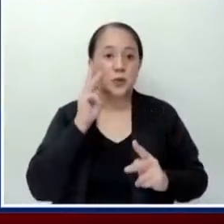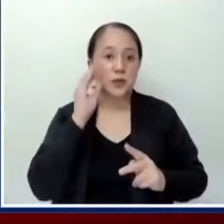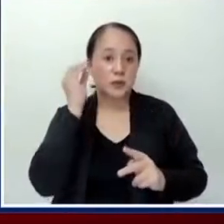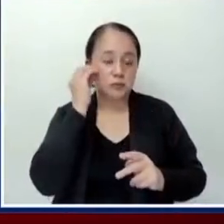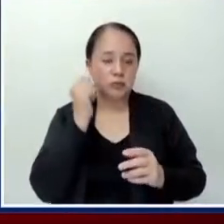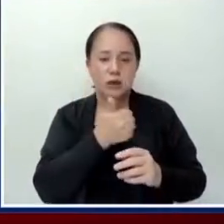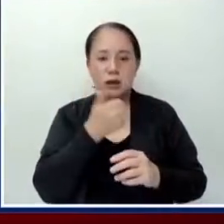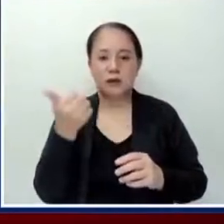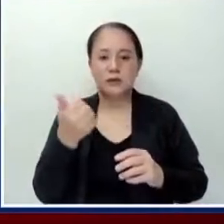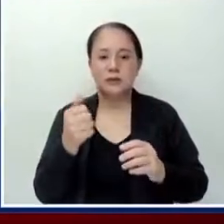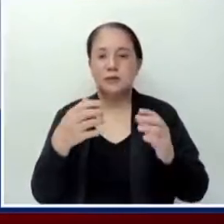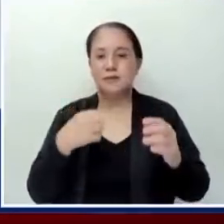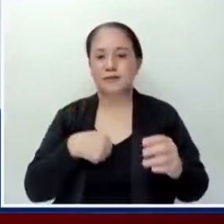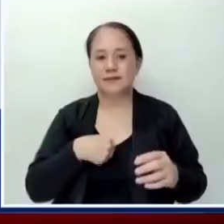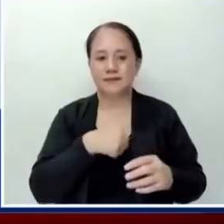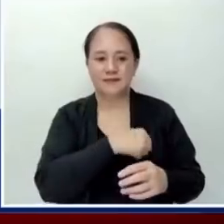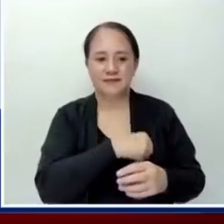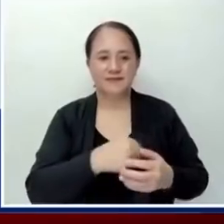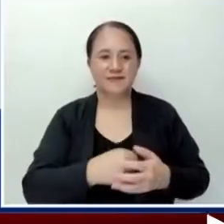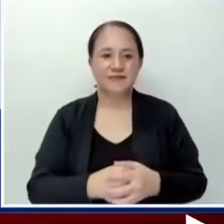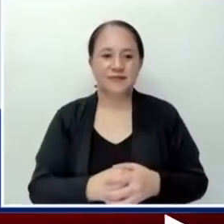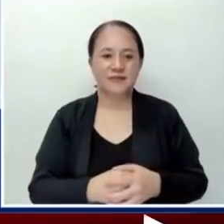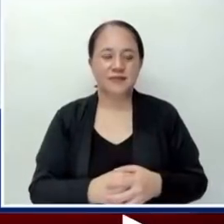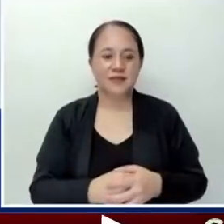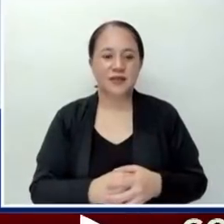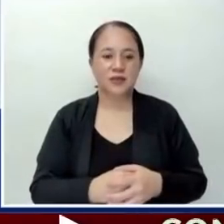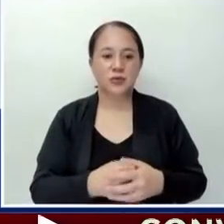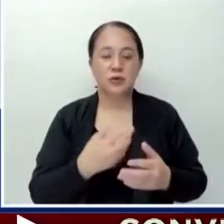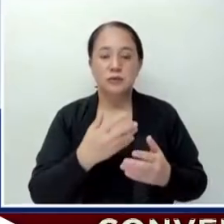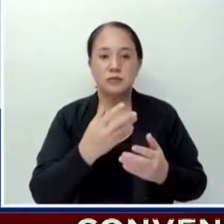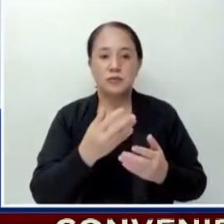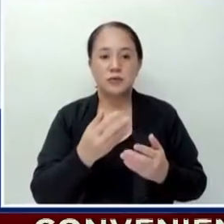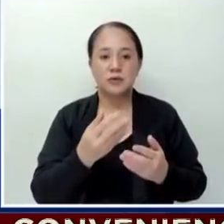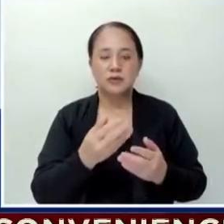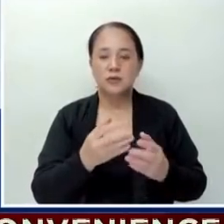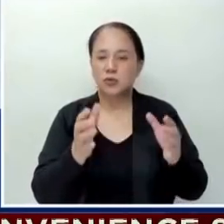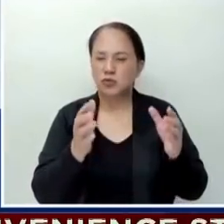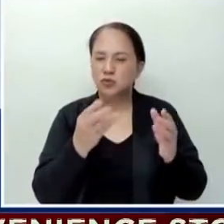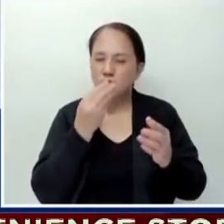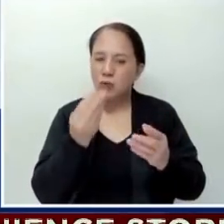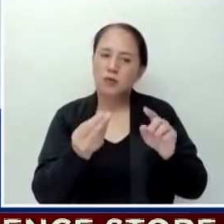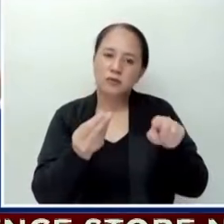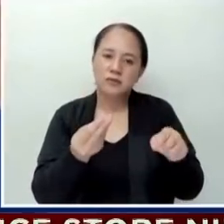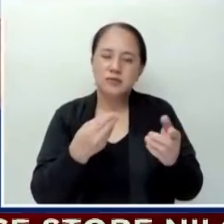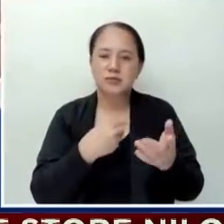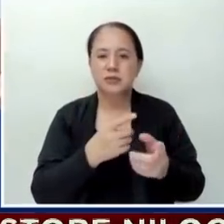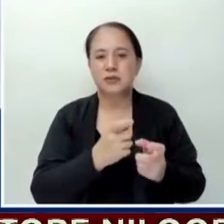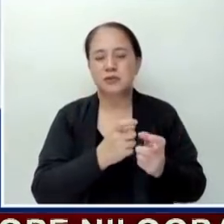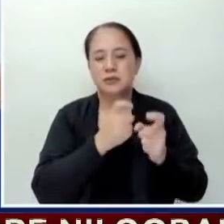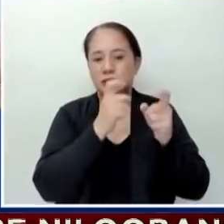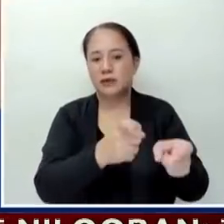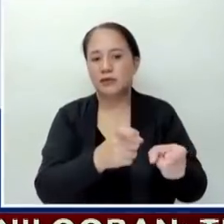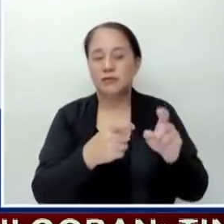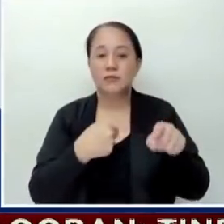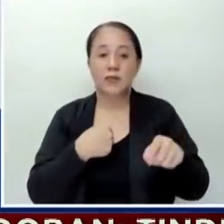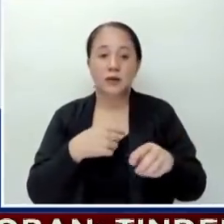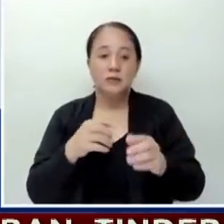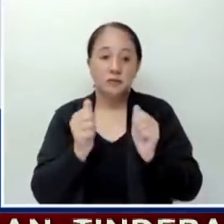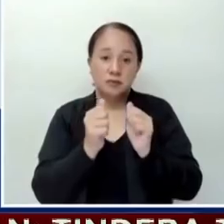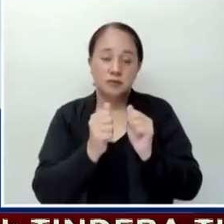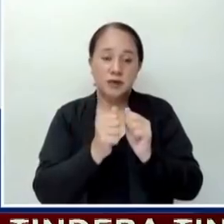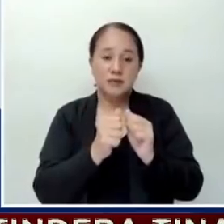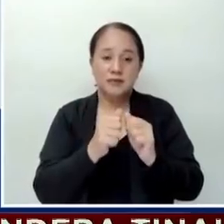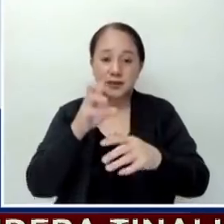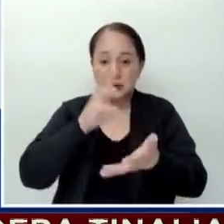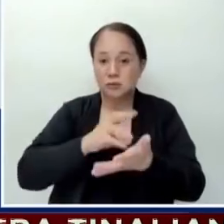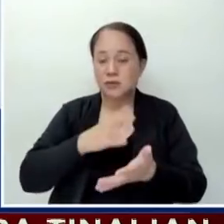mga tumatakbong senador. Ito naman ang munting regalo ko sa mga kababayan ng nanay ko na dito naman ako magsimula